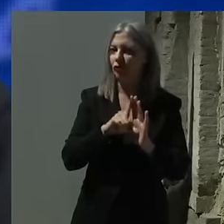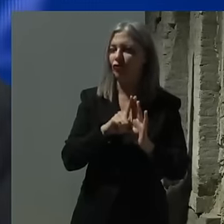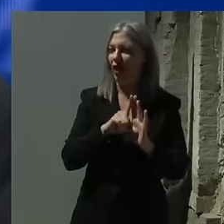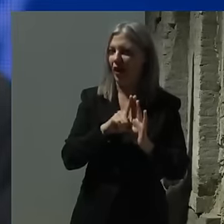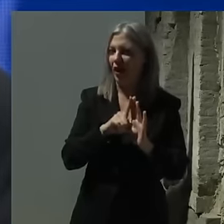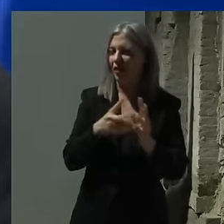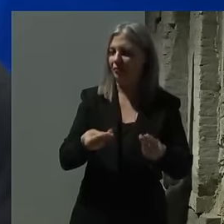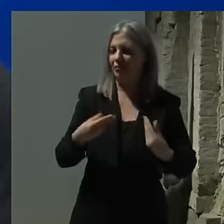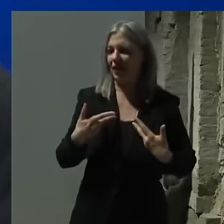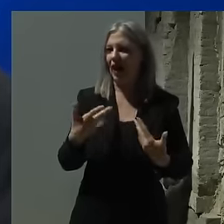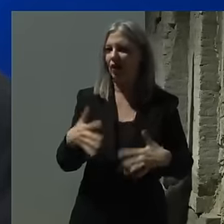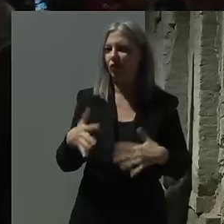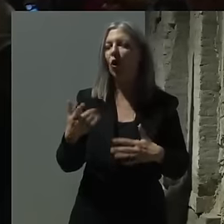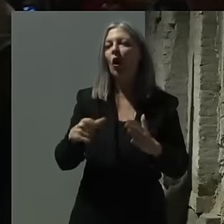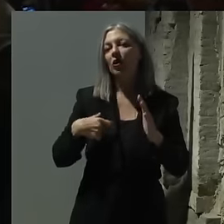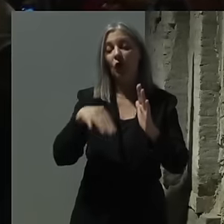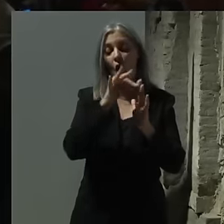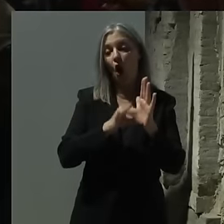scoprendo